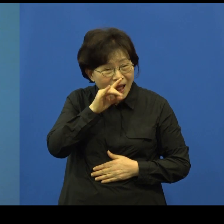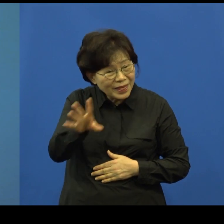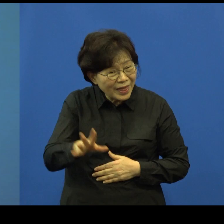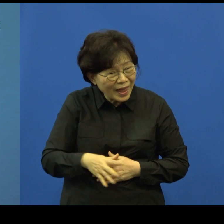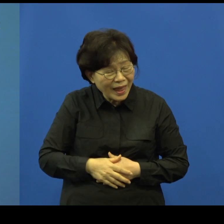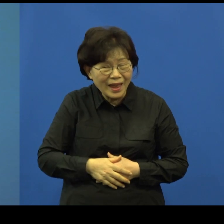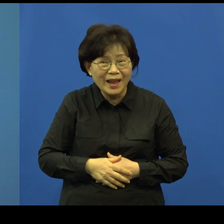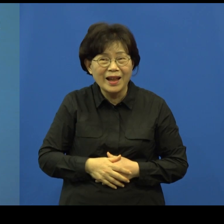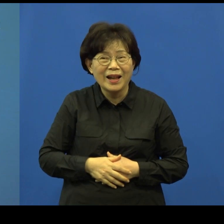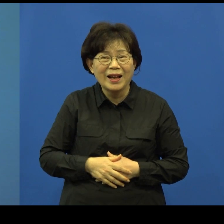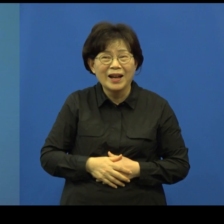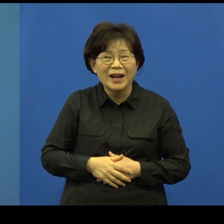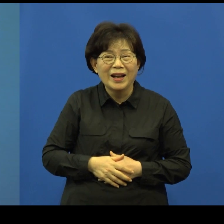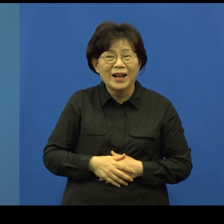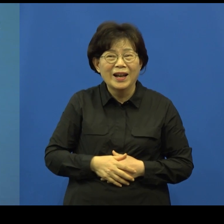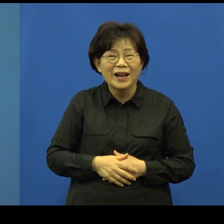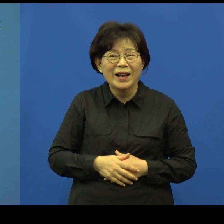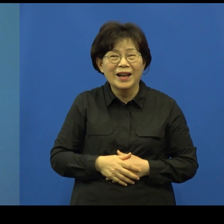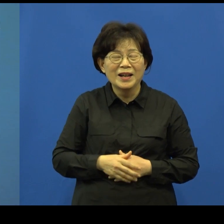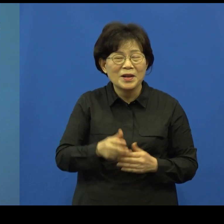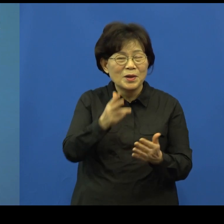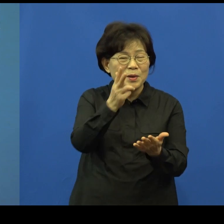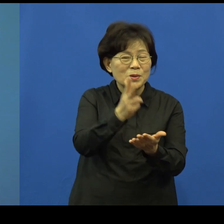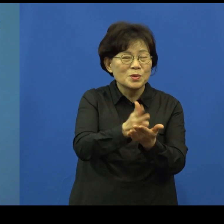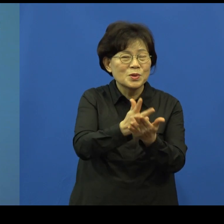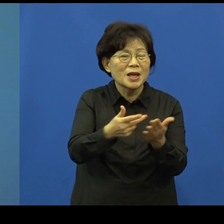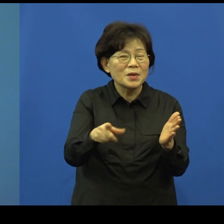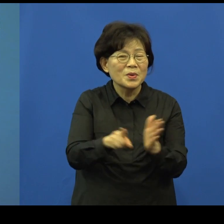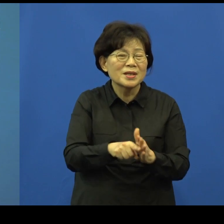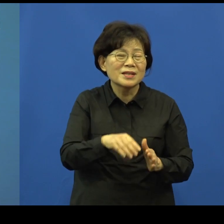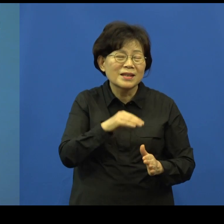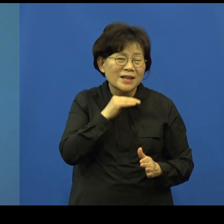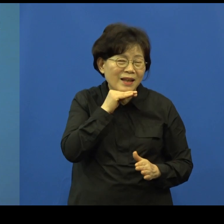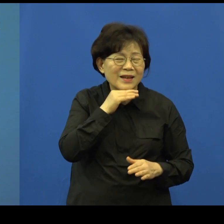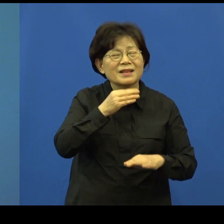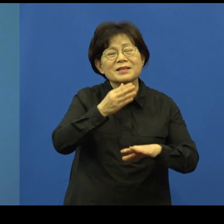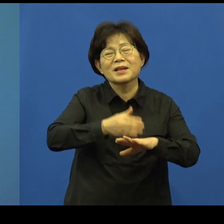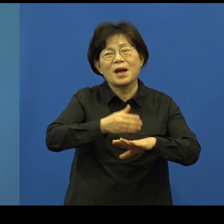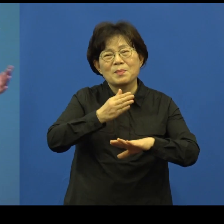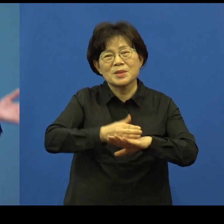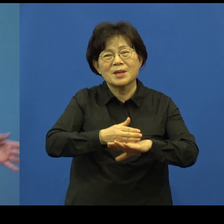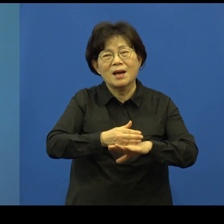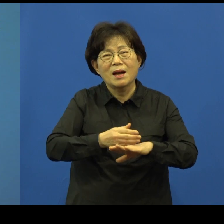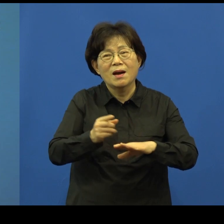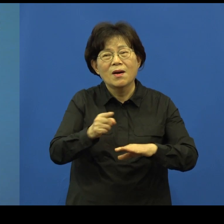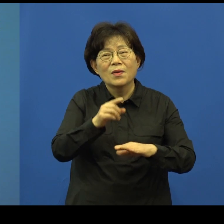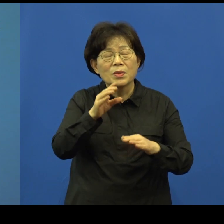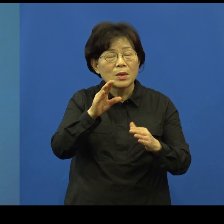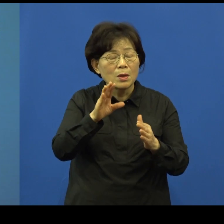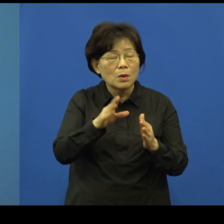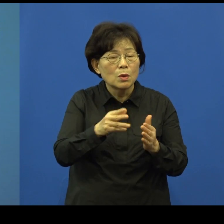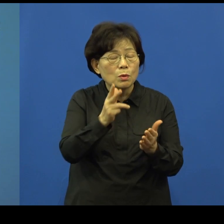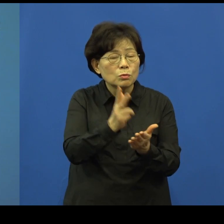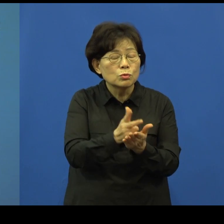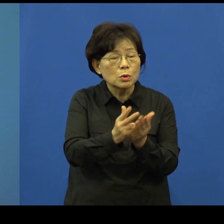주차 여러분 오면서 줄 서 있는 게 그 감사한 거예요. 어떤 교회는 주차장이 넓은데 차가 별로 없어. 그러면